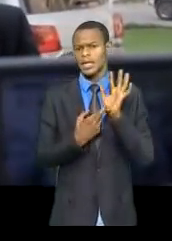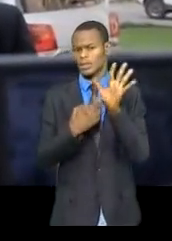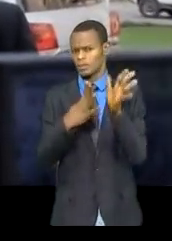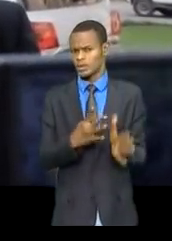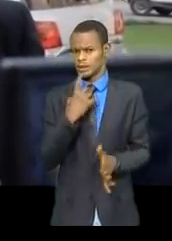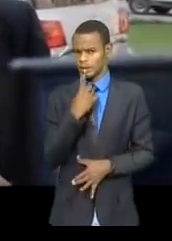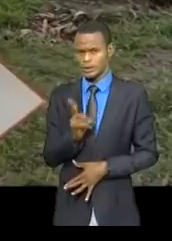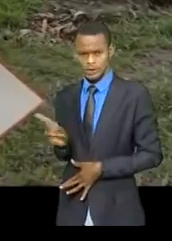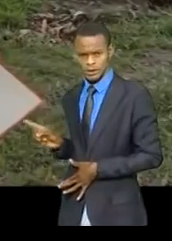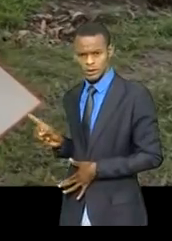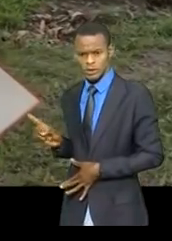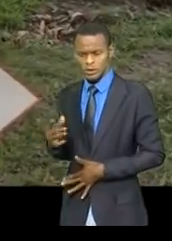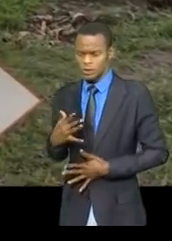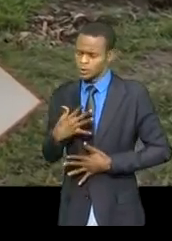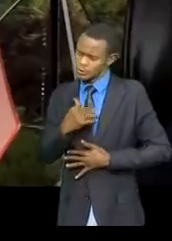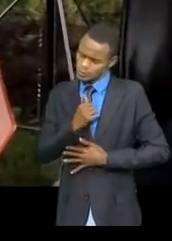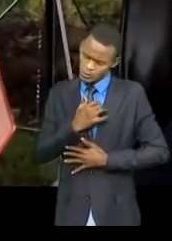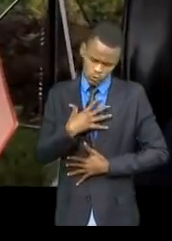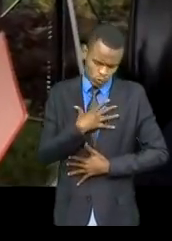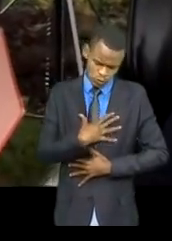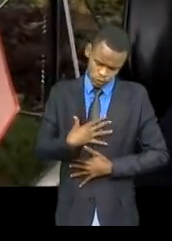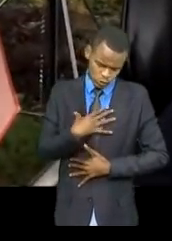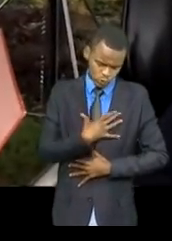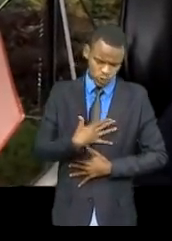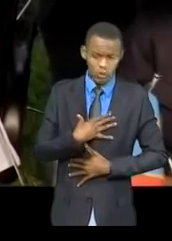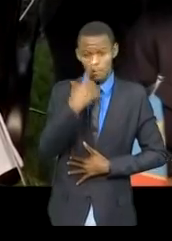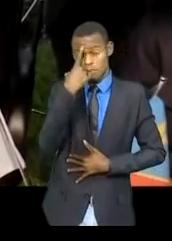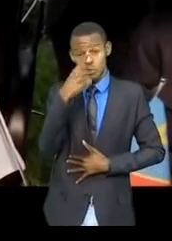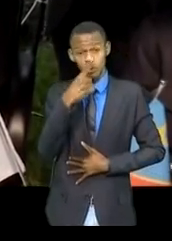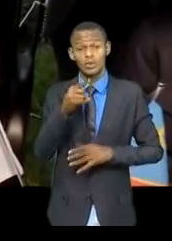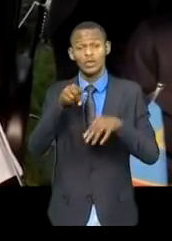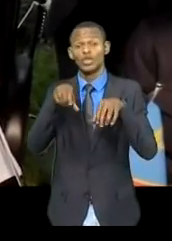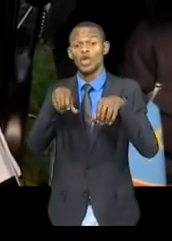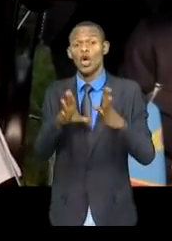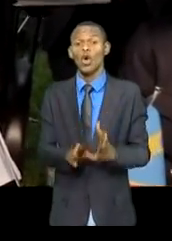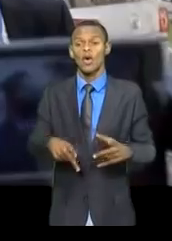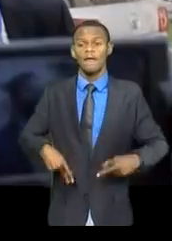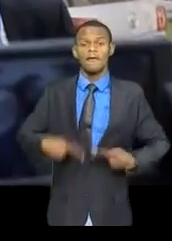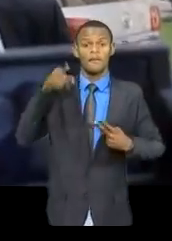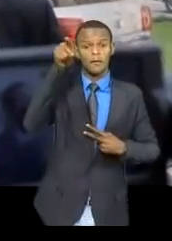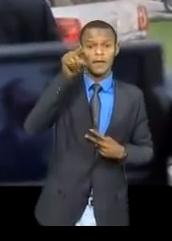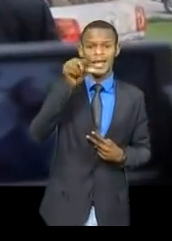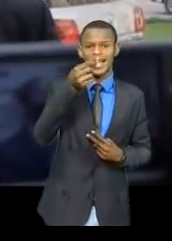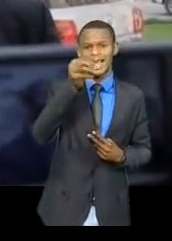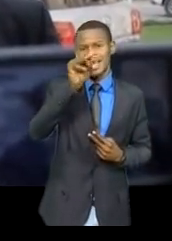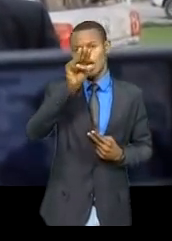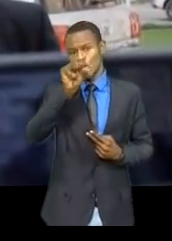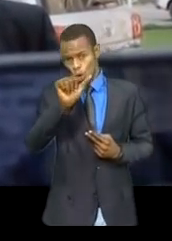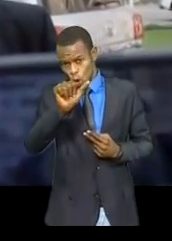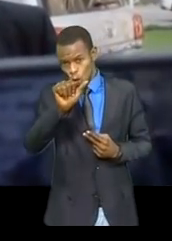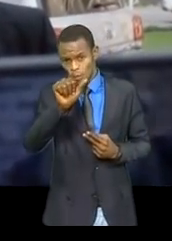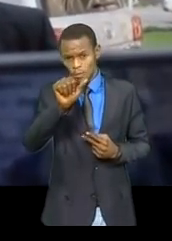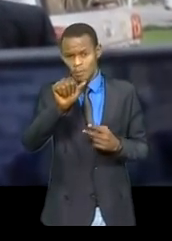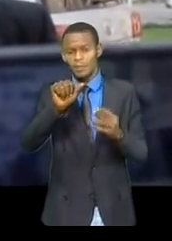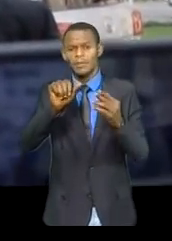nos amis congolais, nous avons donné ce matériel-là. Depuis quelques semaines, le matériel est déjà